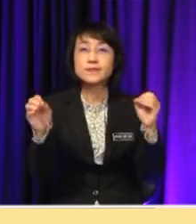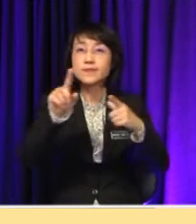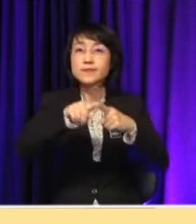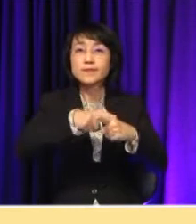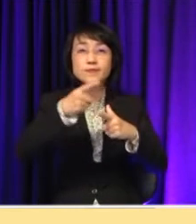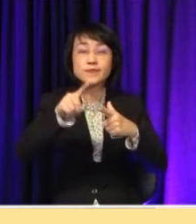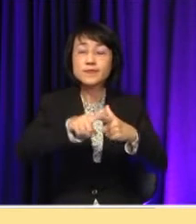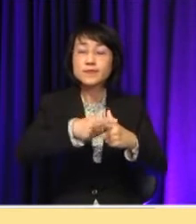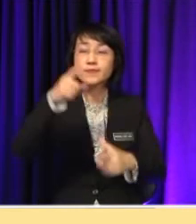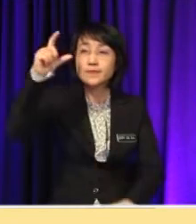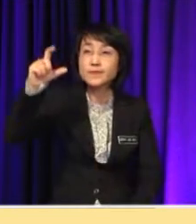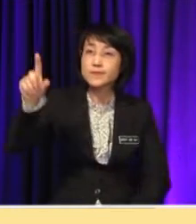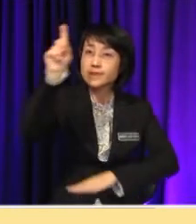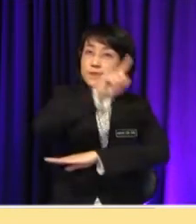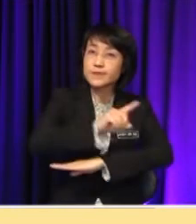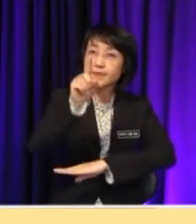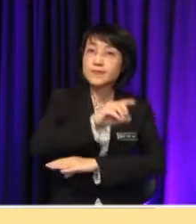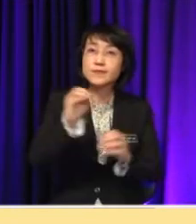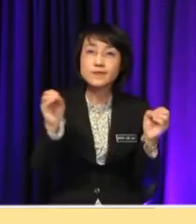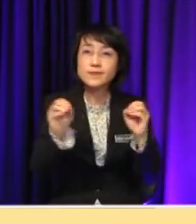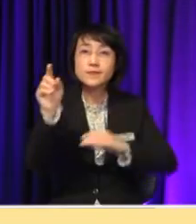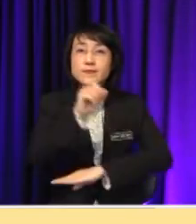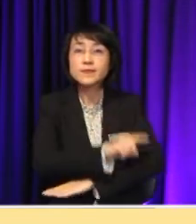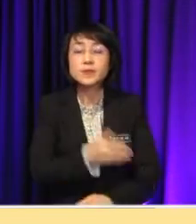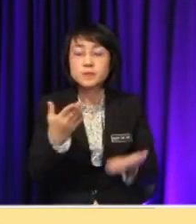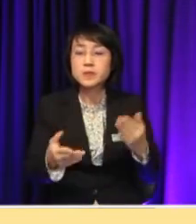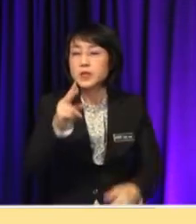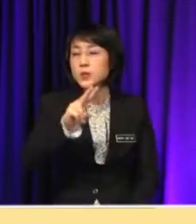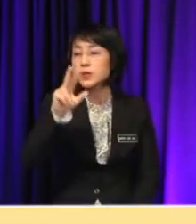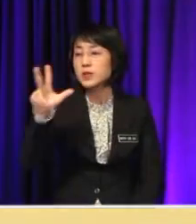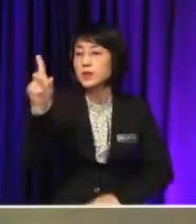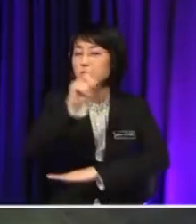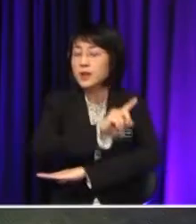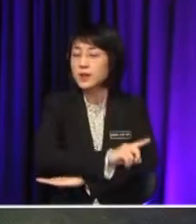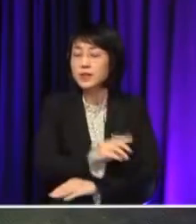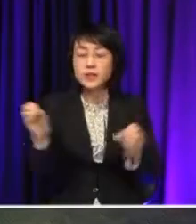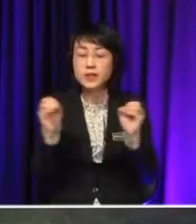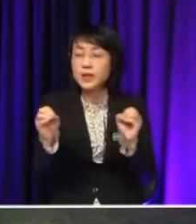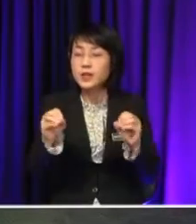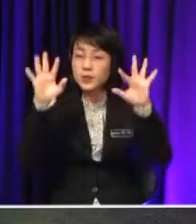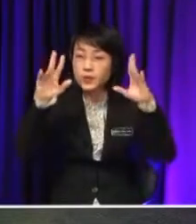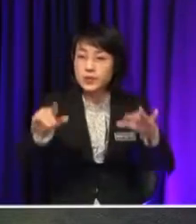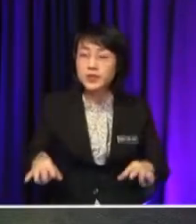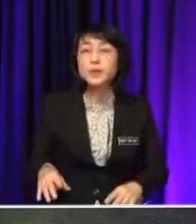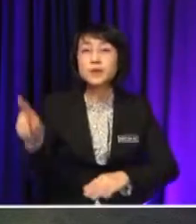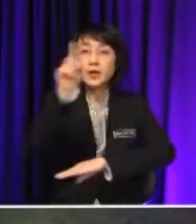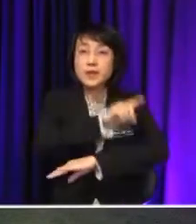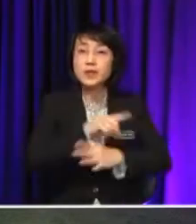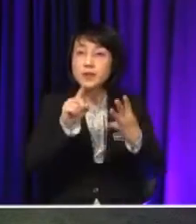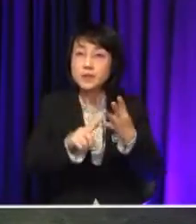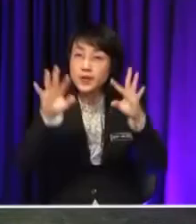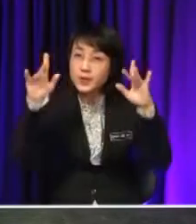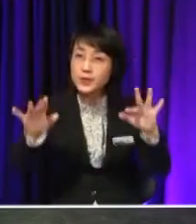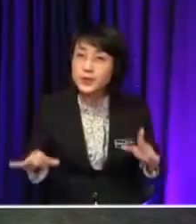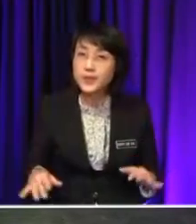hari-hari tertentu yang tidak ada hujan Mungkin dua tiga hari tak hujan hari keempat hujan tidak pernah berlaku seperti mana iklim